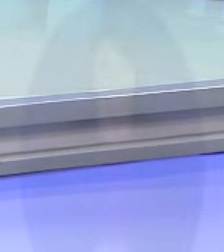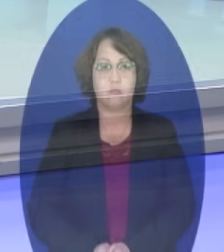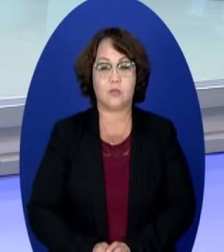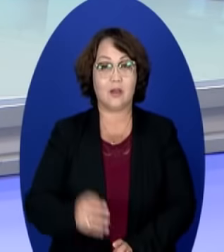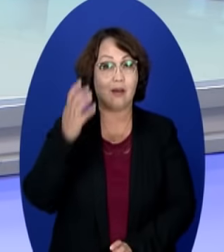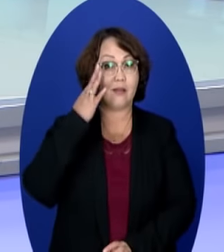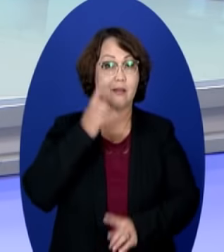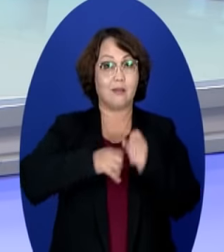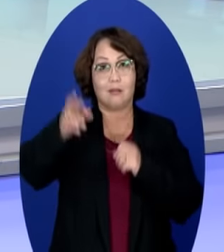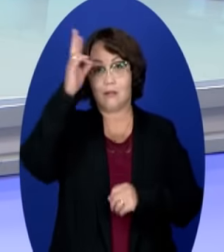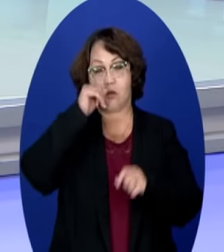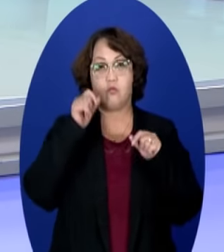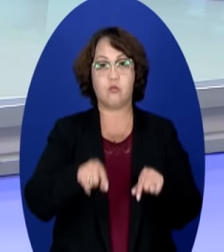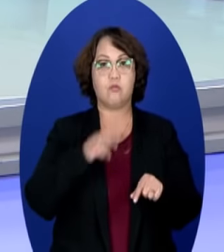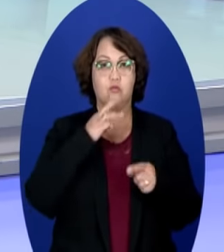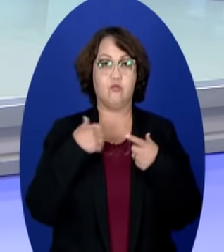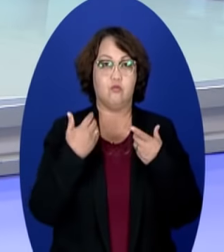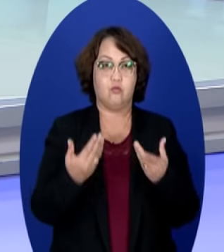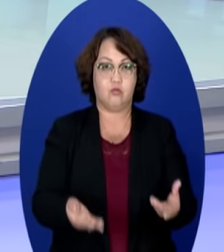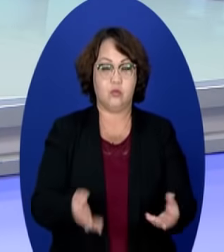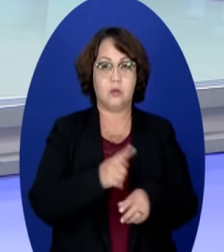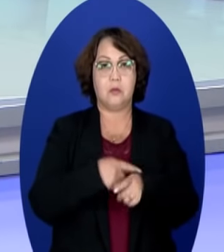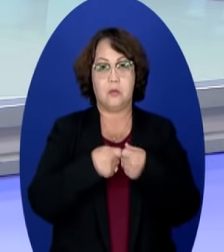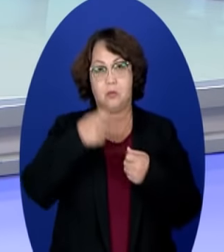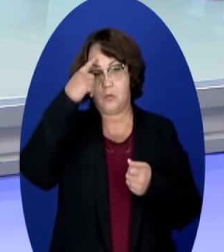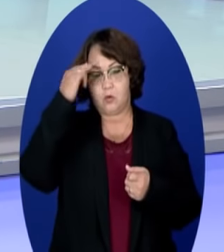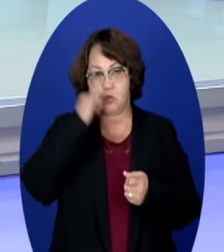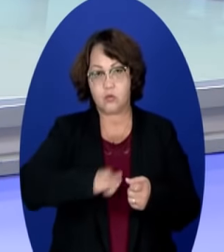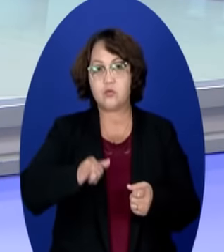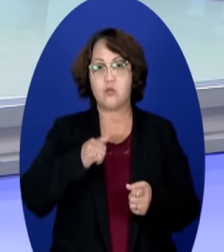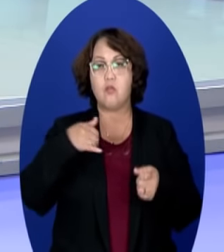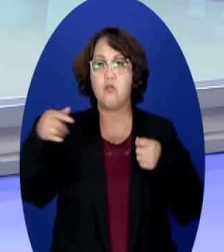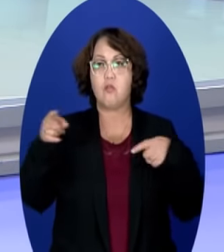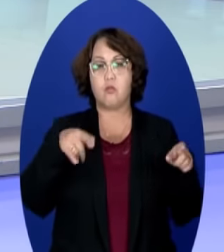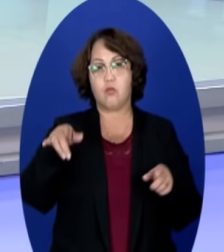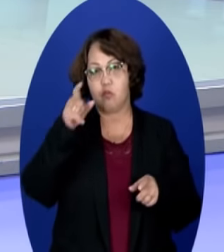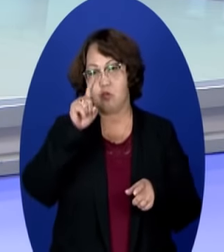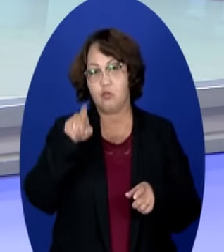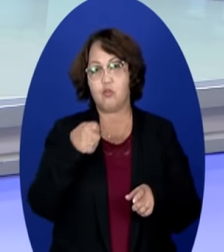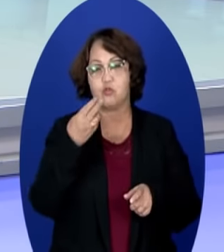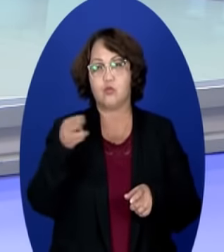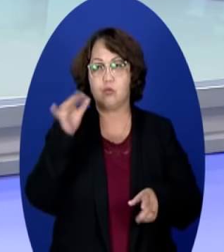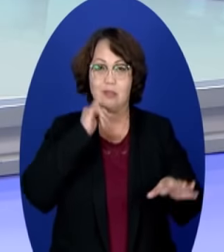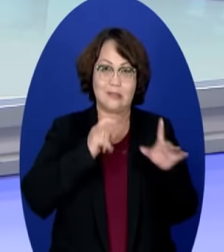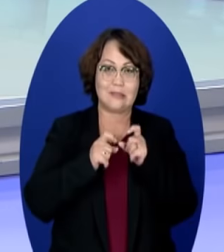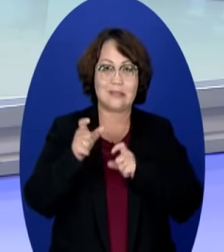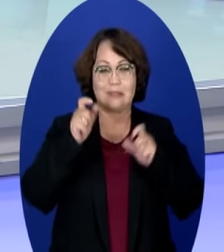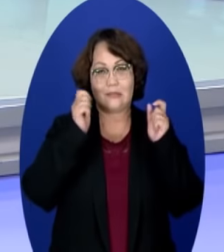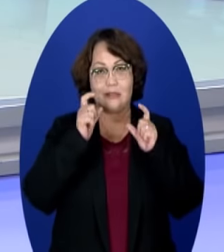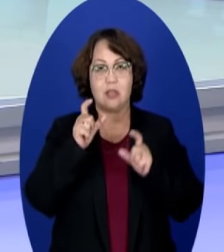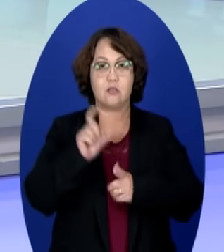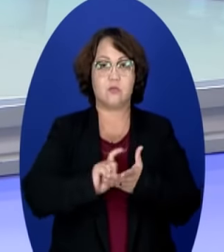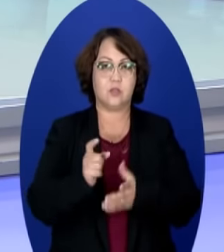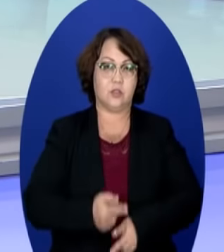Гадаа тарилцааны яам өнөөдөр мэдээлэл хэллээ. Энэ үеэр Монгол улс хөрш орнуудтай хөгжүүлж байгаа харилцаа, эдийн засгийг сэргээх, экспортыг нэмэгдүүлэхээр хийж